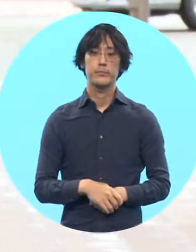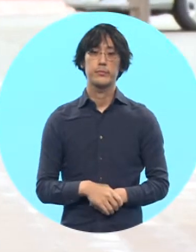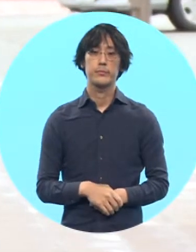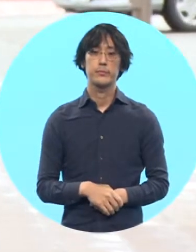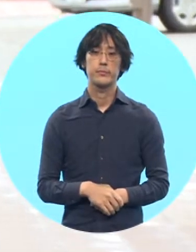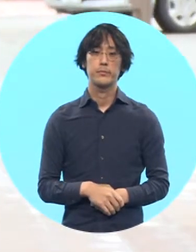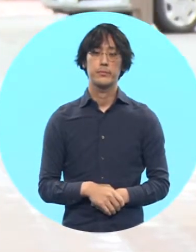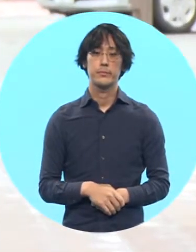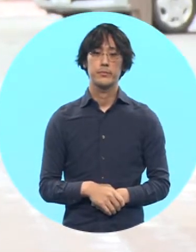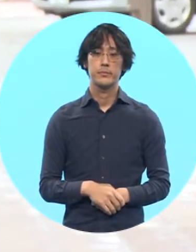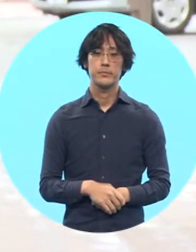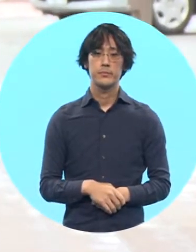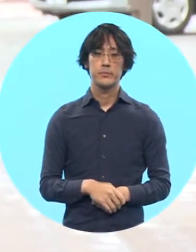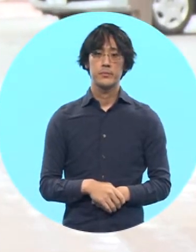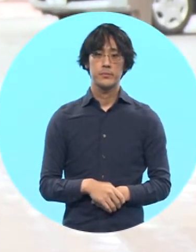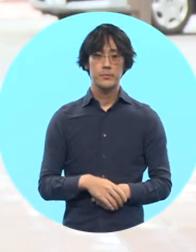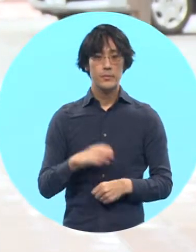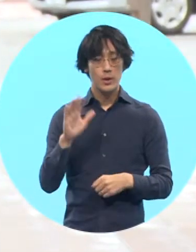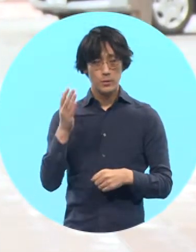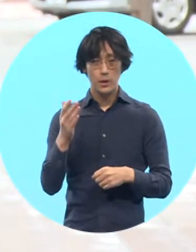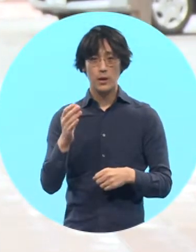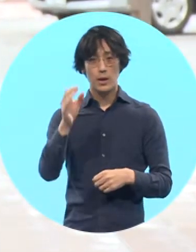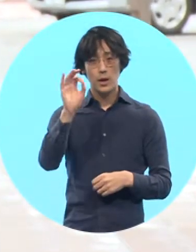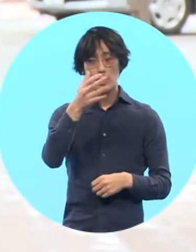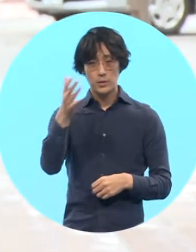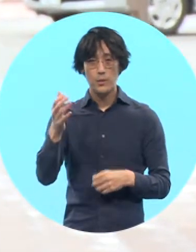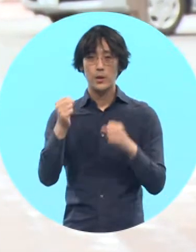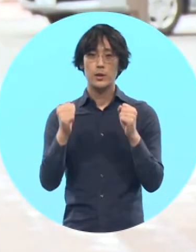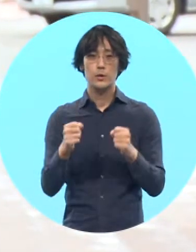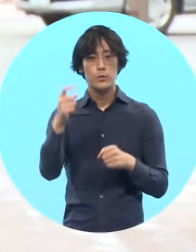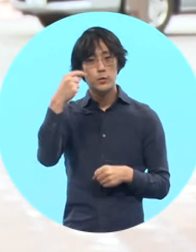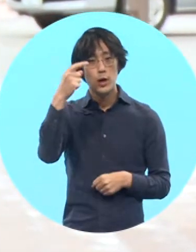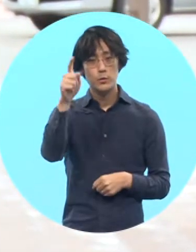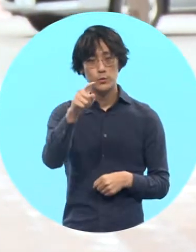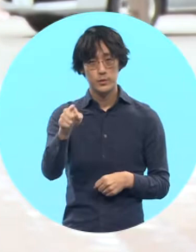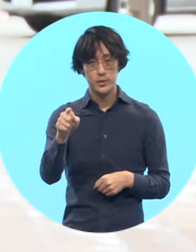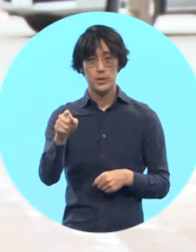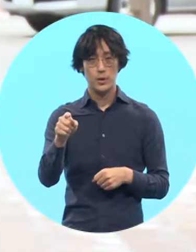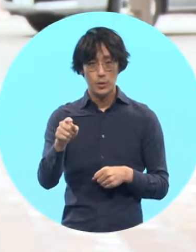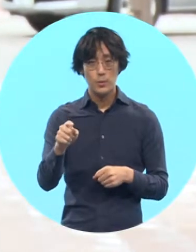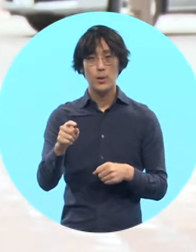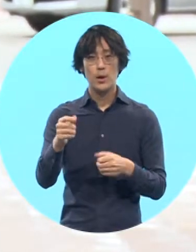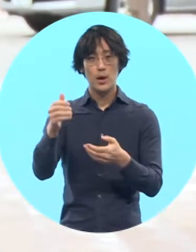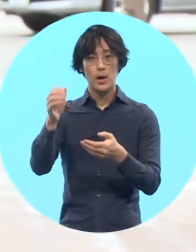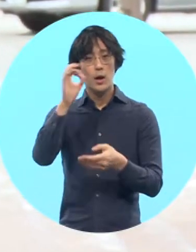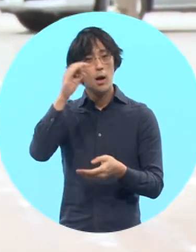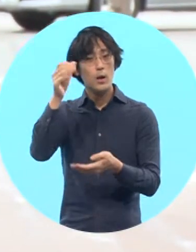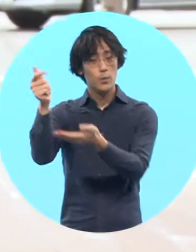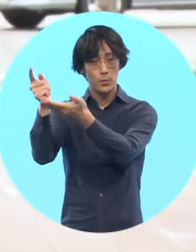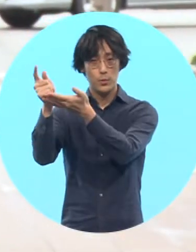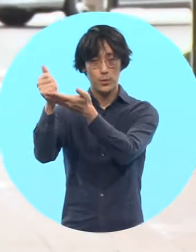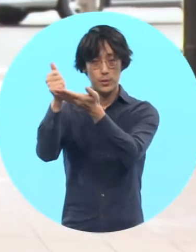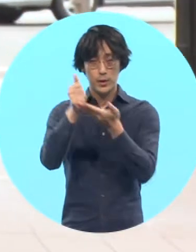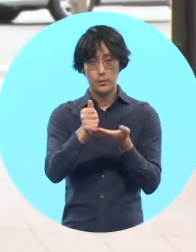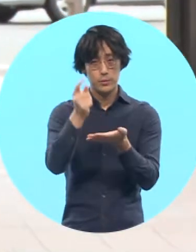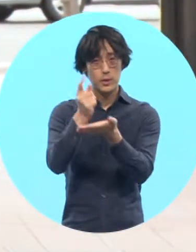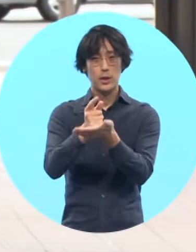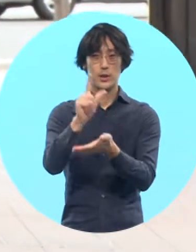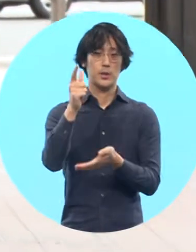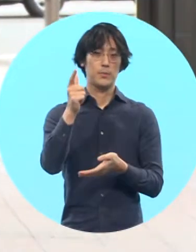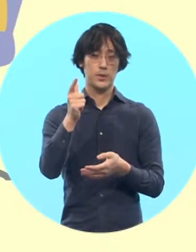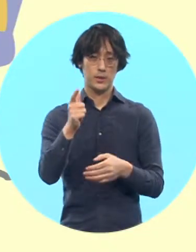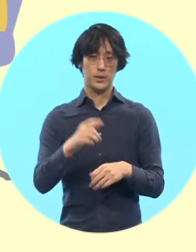。ですが金沢で見かける外国人の方は観光に来られている方だけではありません